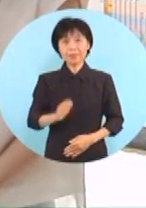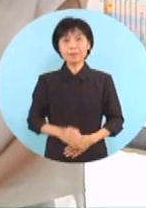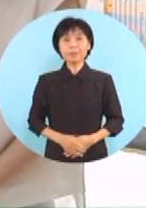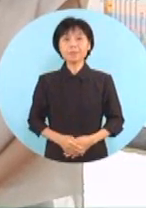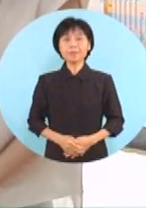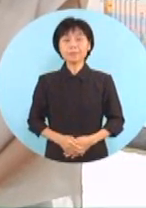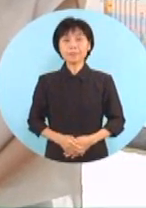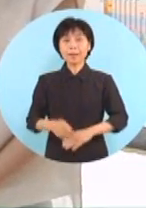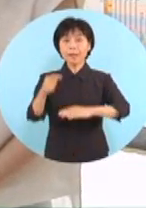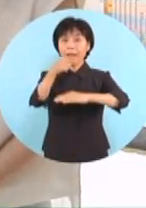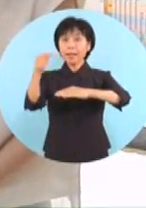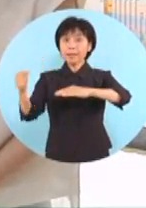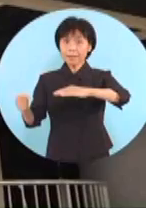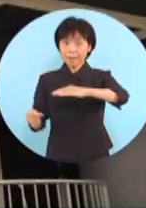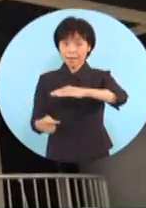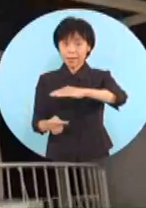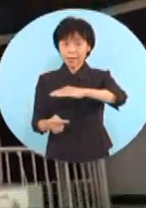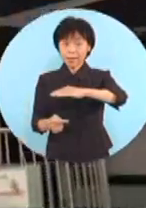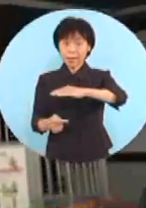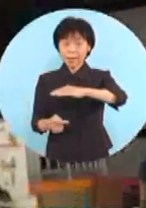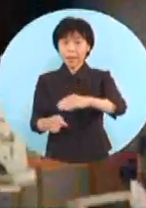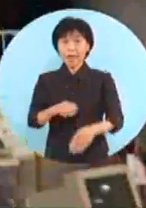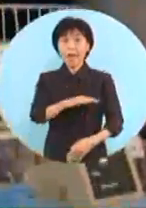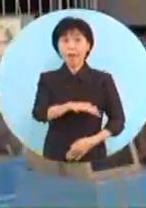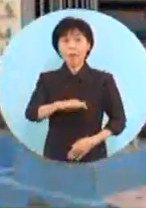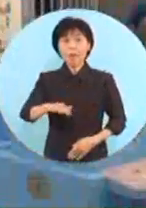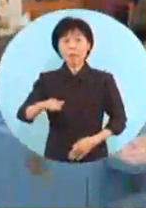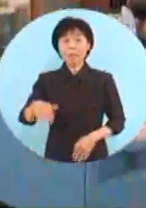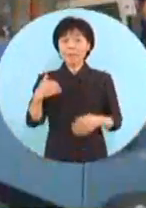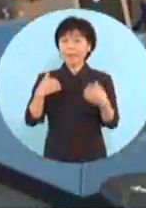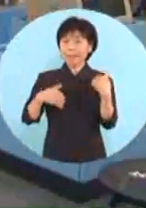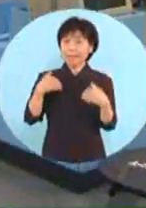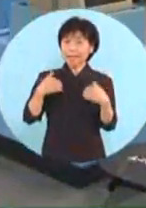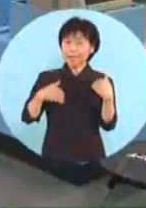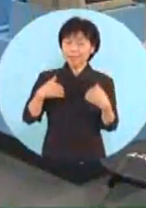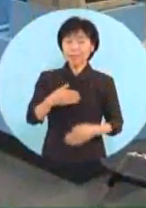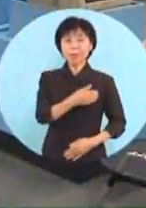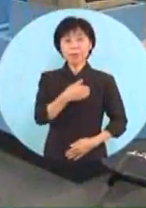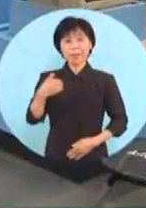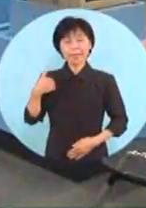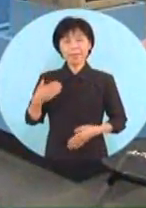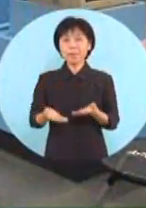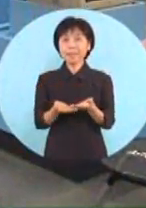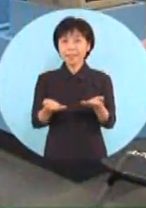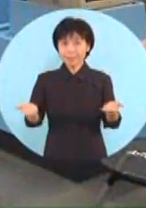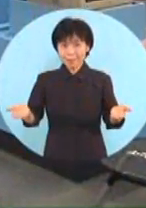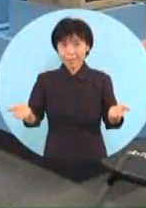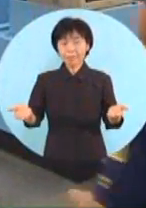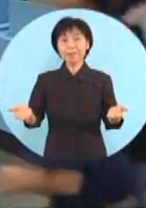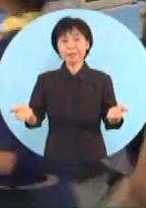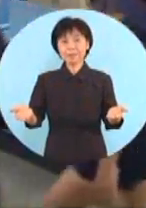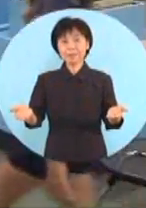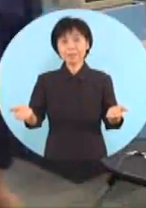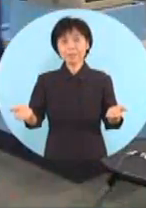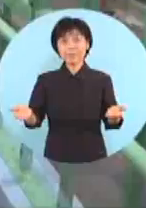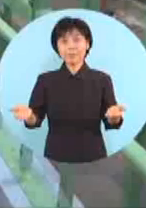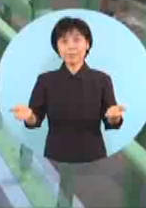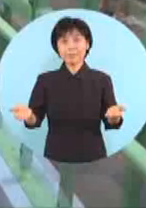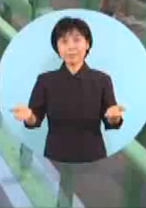なお部屋がございます。そして地下1階には子どもたちに楽しんでいただけるような科学展示室がございます